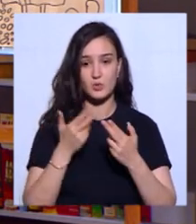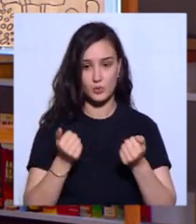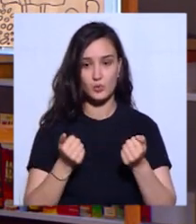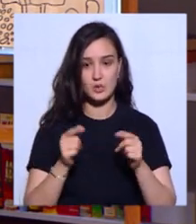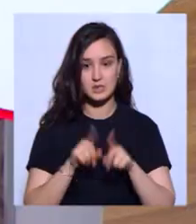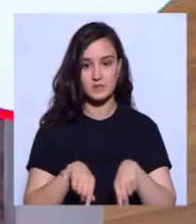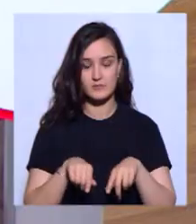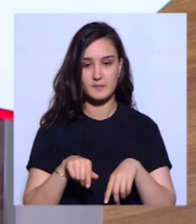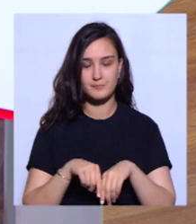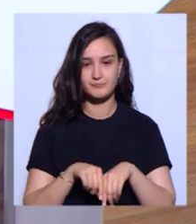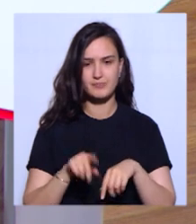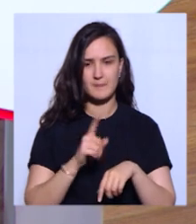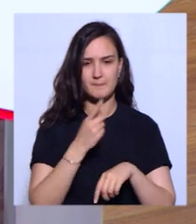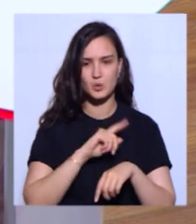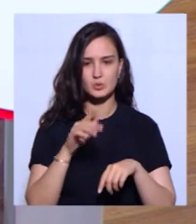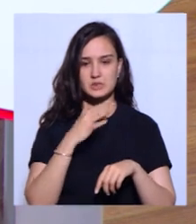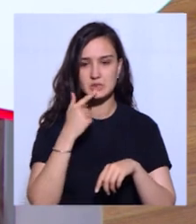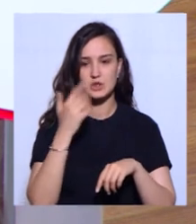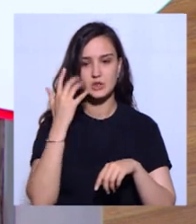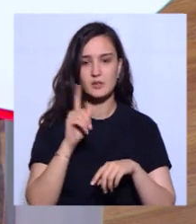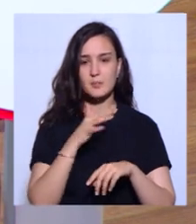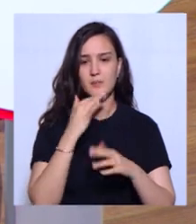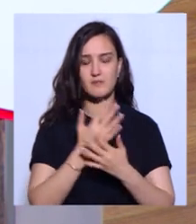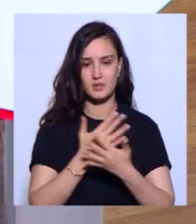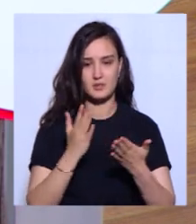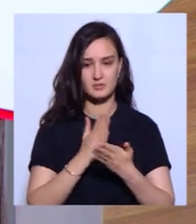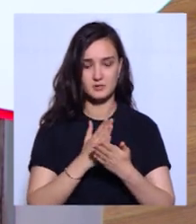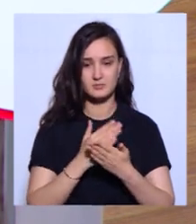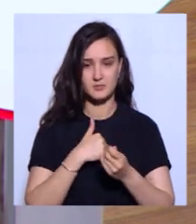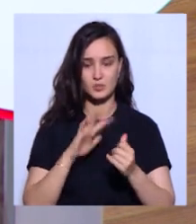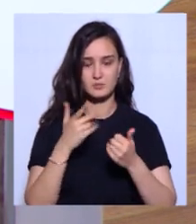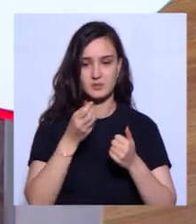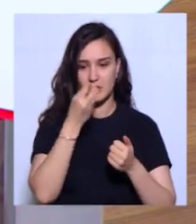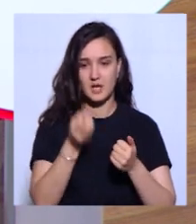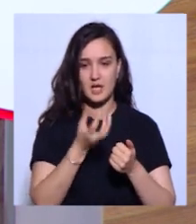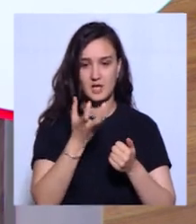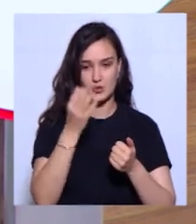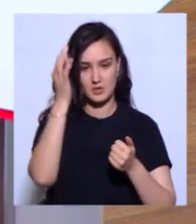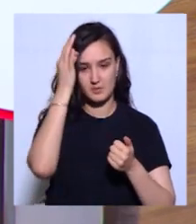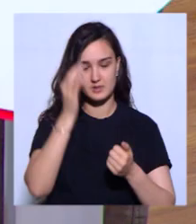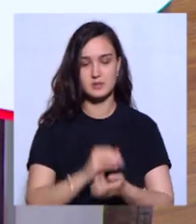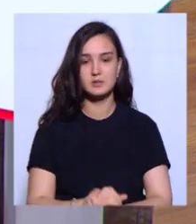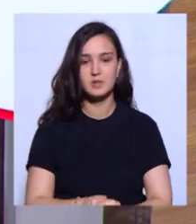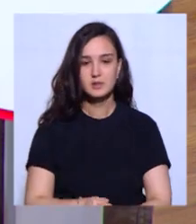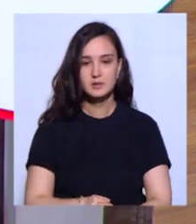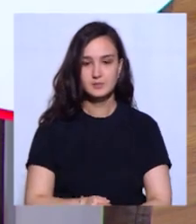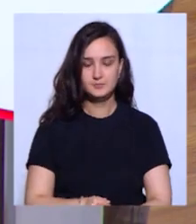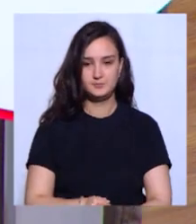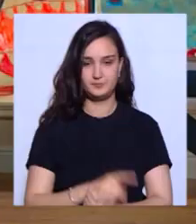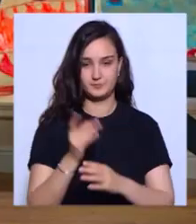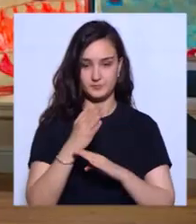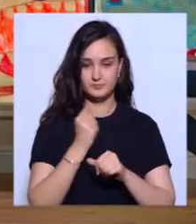მილიონი რა არის წითელი და შავი, ბევრი რამეა, მაგრამ მე ხა უცბად ყაყაჩო გამახსენდ. აი ეს ერთი თევზე გავაკეთეთ.